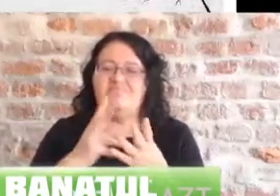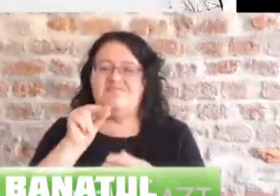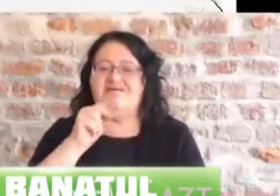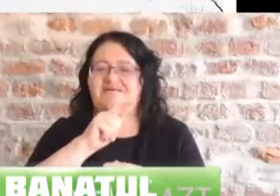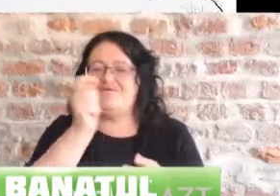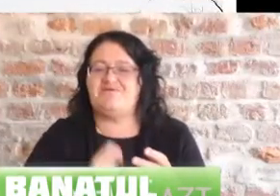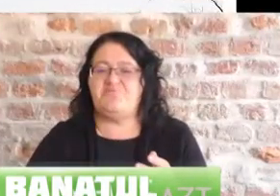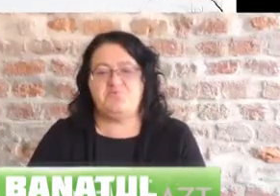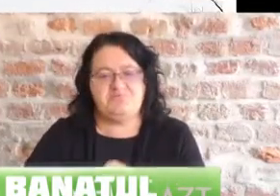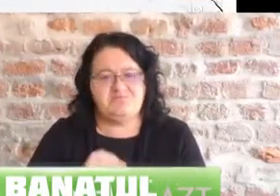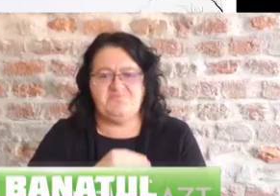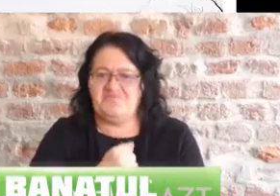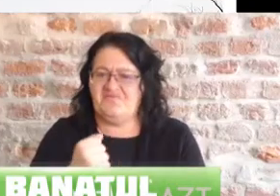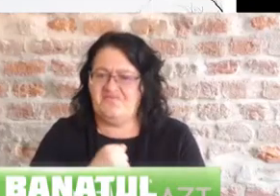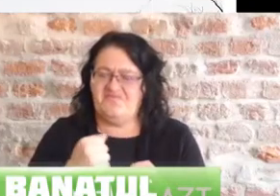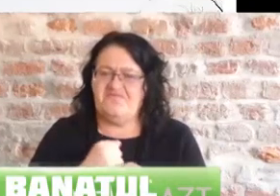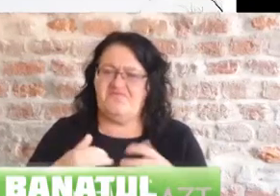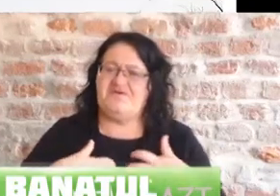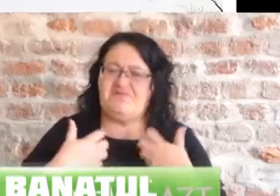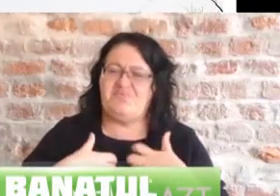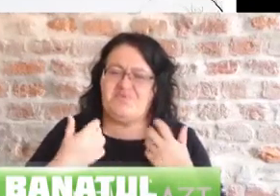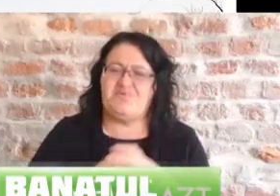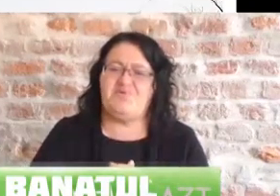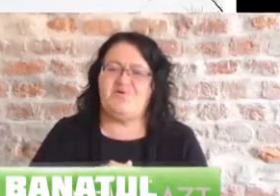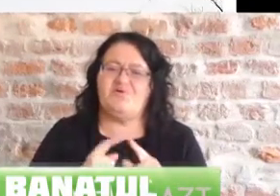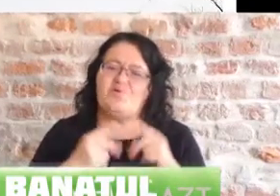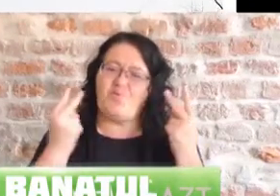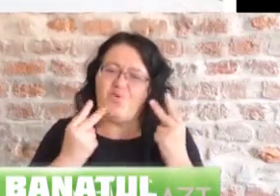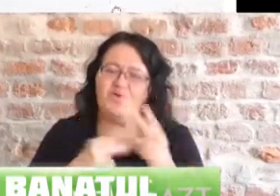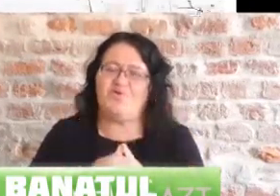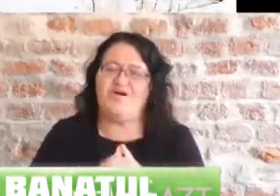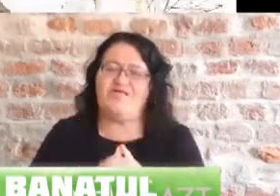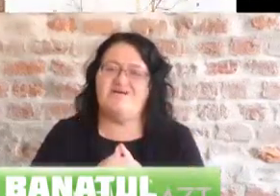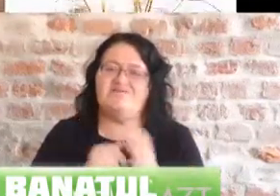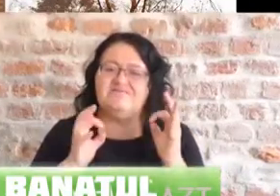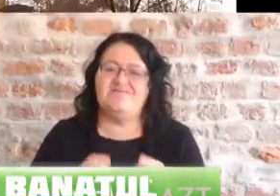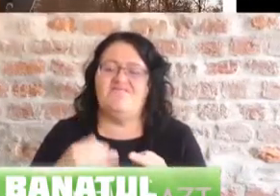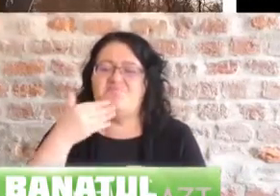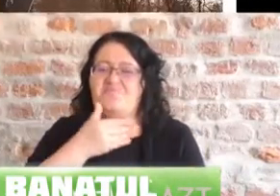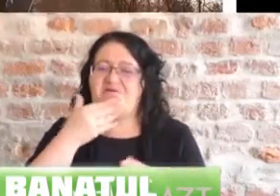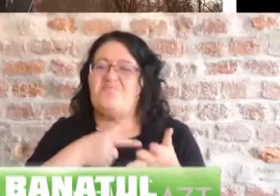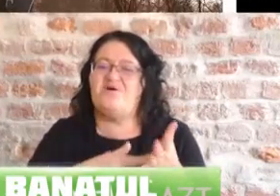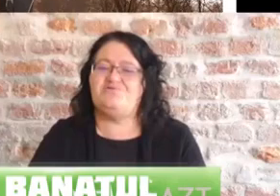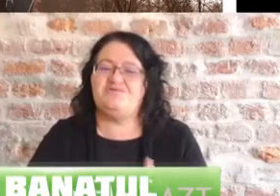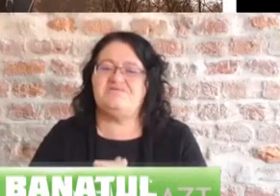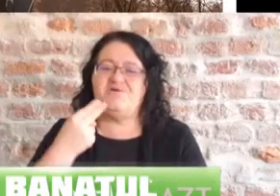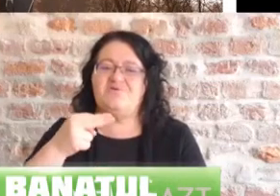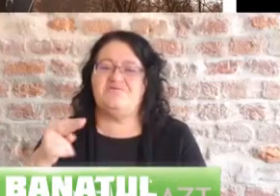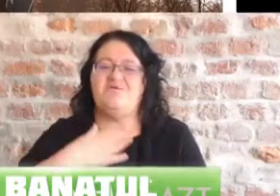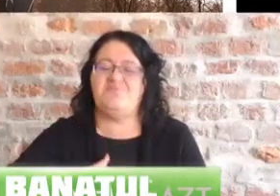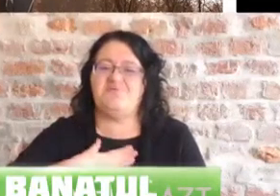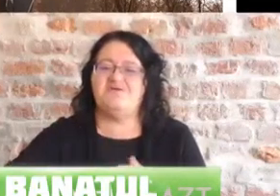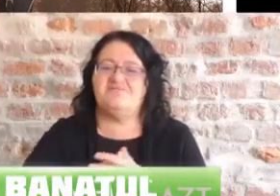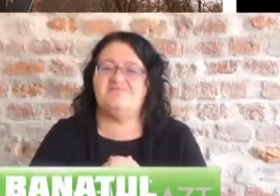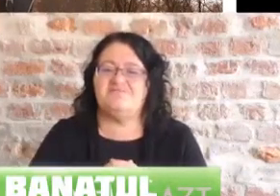lucky to be here, and we are really honored by this prize. În continuare, am dorit